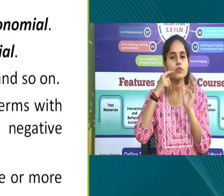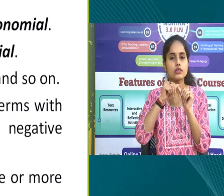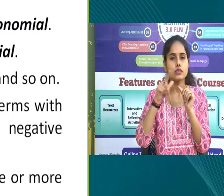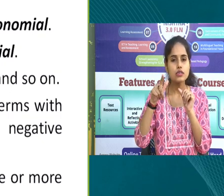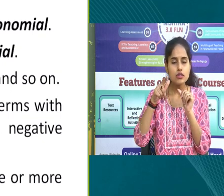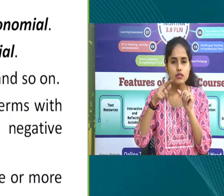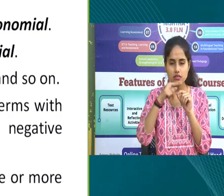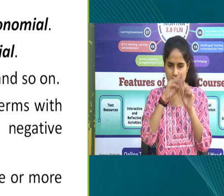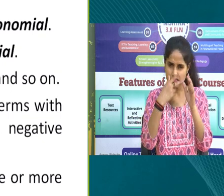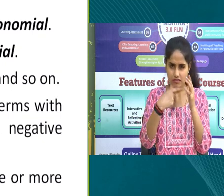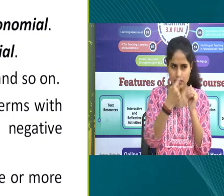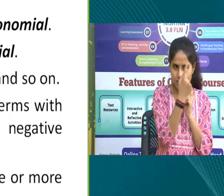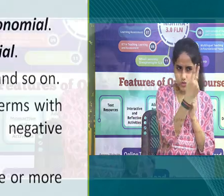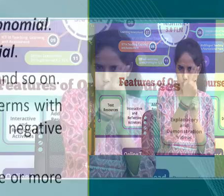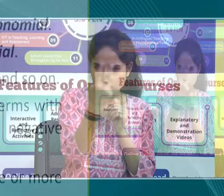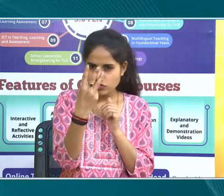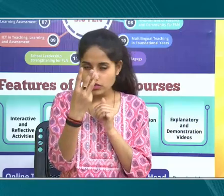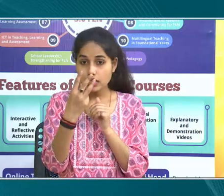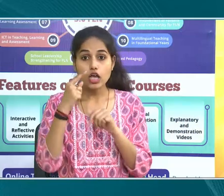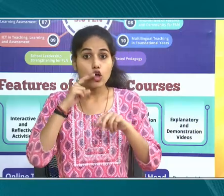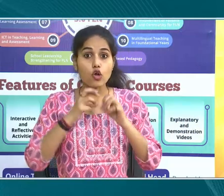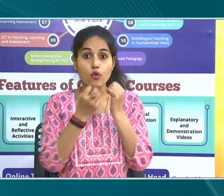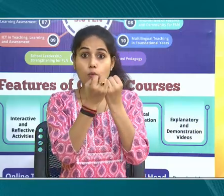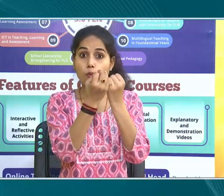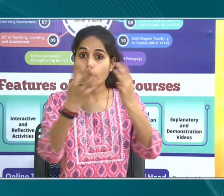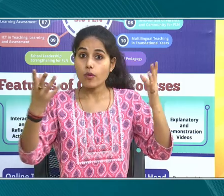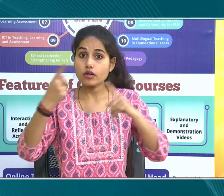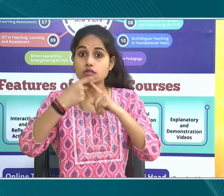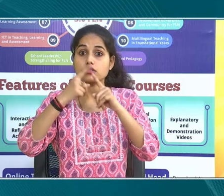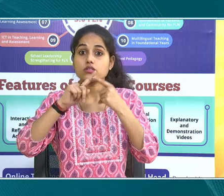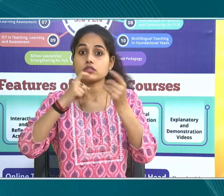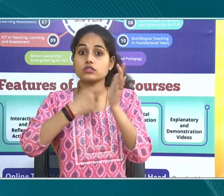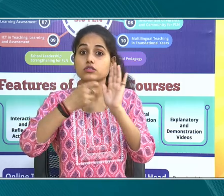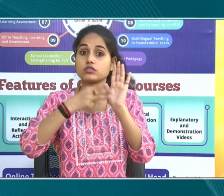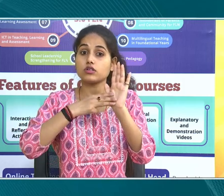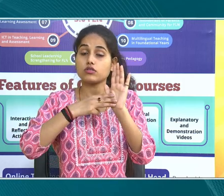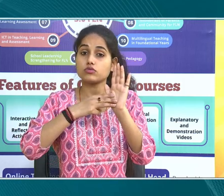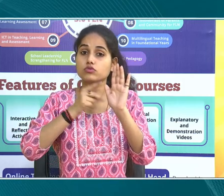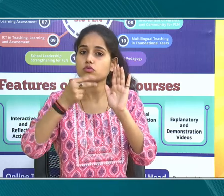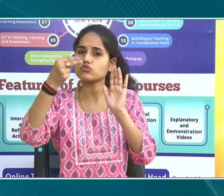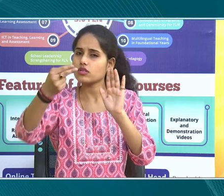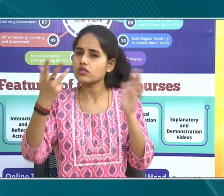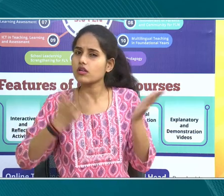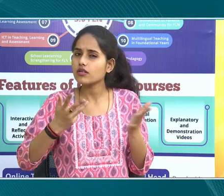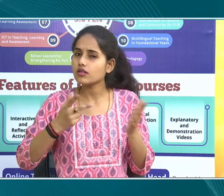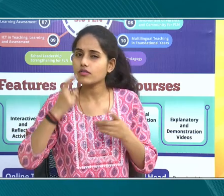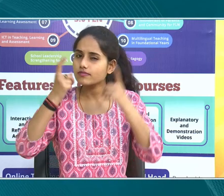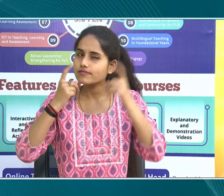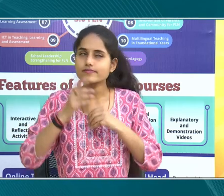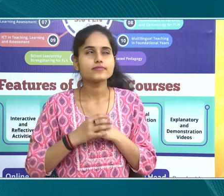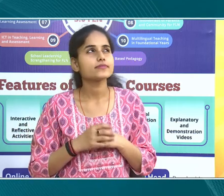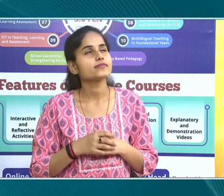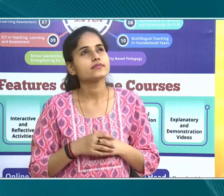त्रिनोमियल हो गया राहुल जी अगर बहुत सारे टर्म हो तो क्या हम उनको कोई जनरल नाम दे सकते हैं